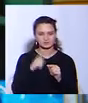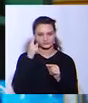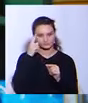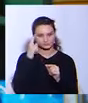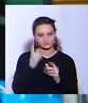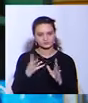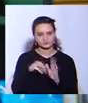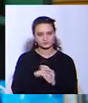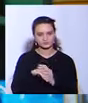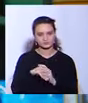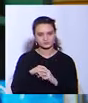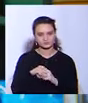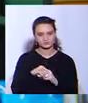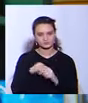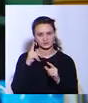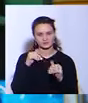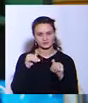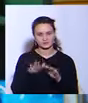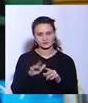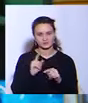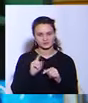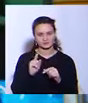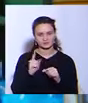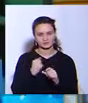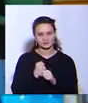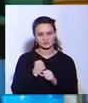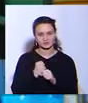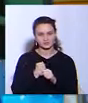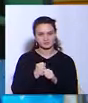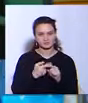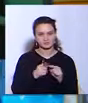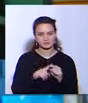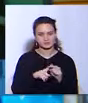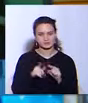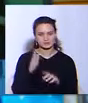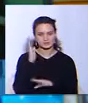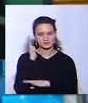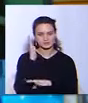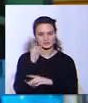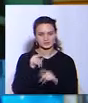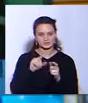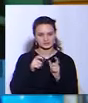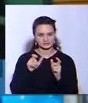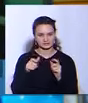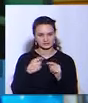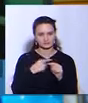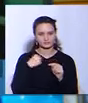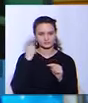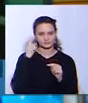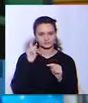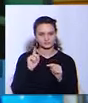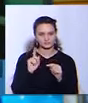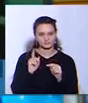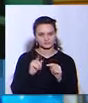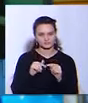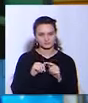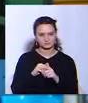მოგეფიქრებინა ჩართული, ანუ გადავწყვიტეთ გაგვეკეთებინა ეს ხის ბროშები, რომელიც ჩვენ ვფიქრობთ, რომ ან